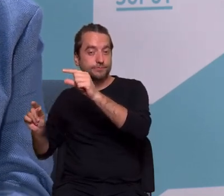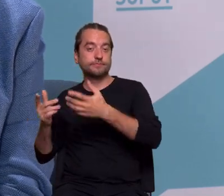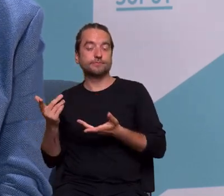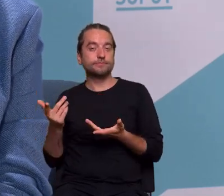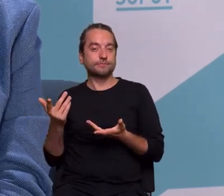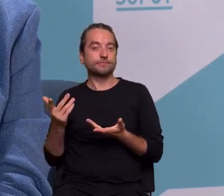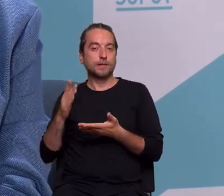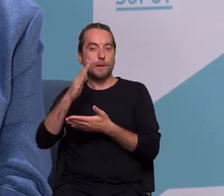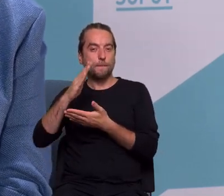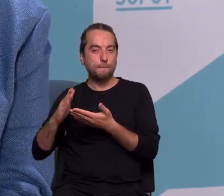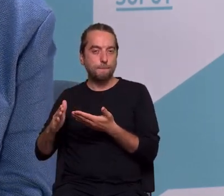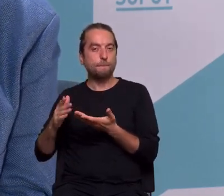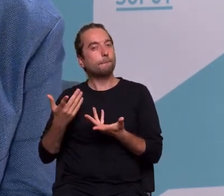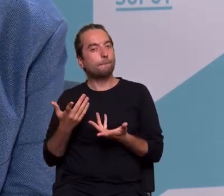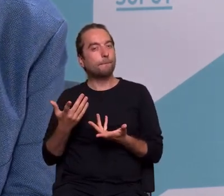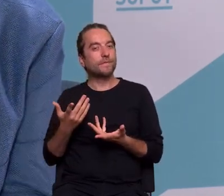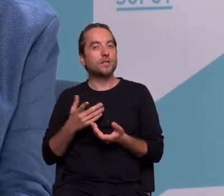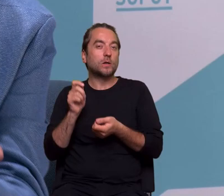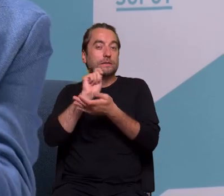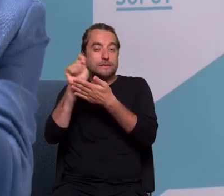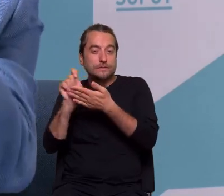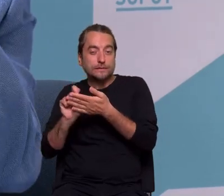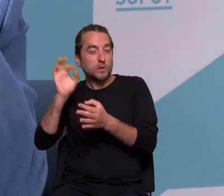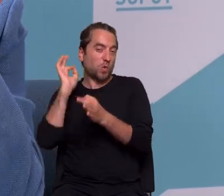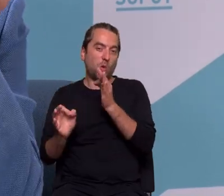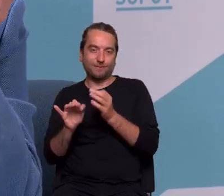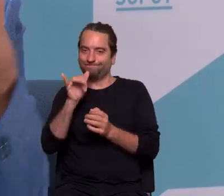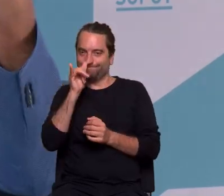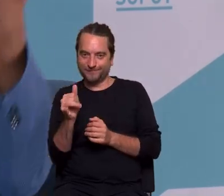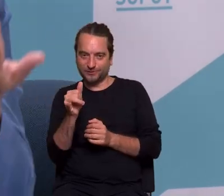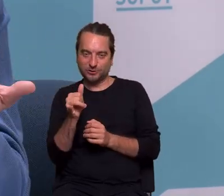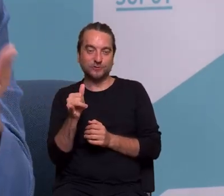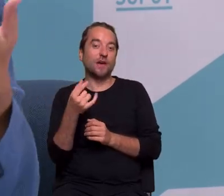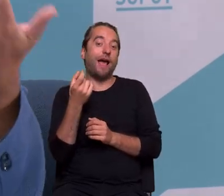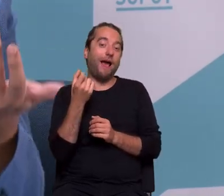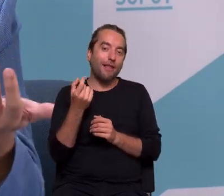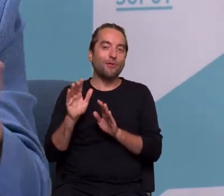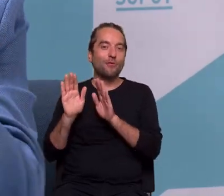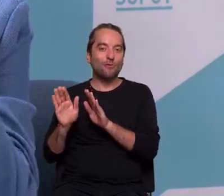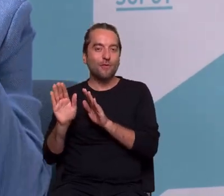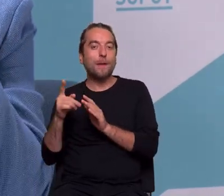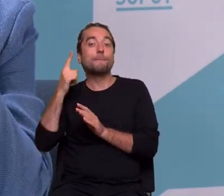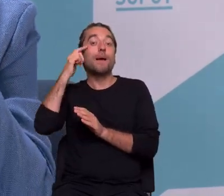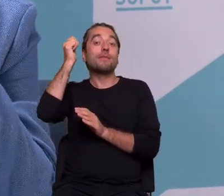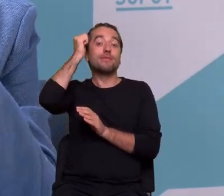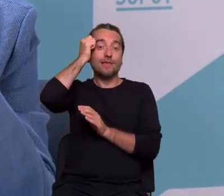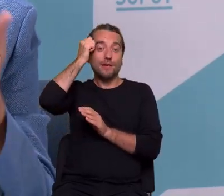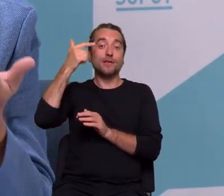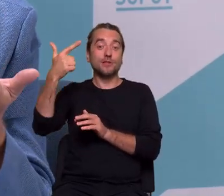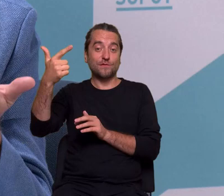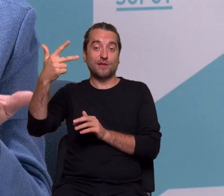takie rzeczywiście znaczące, znaczy nie da się tego wymazać, tak? Bo to dosłownie wyszło spod ściany, to tam było, pamiętamy o tym. Oczywiście